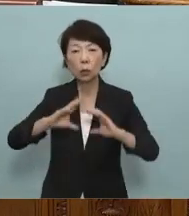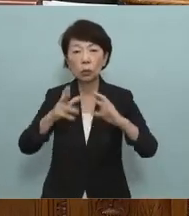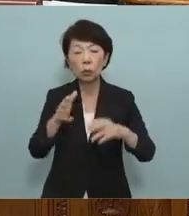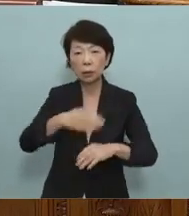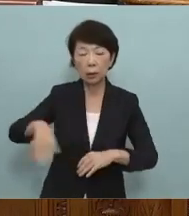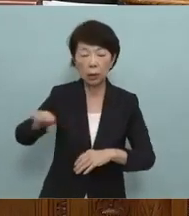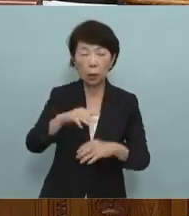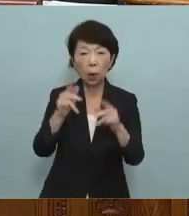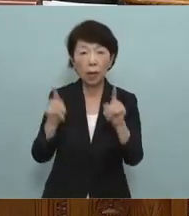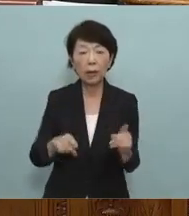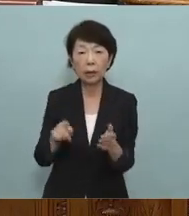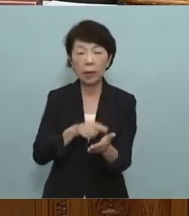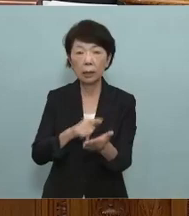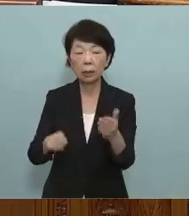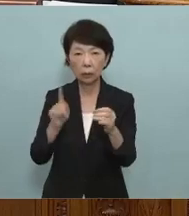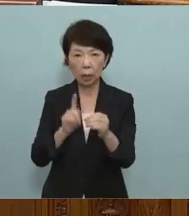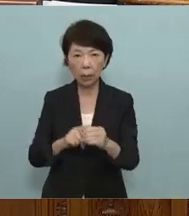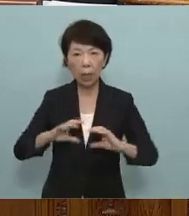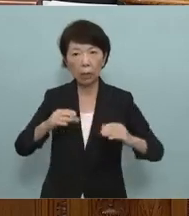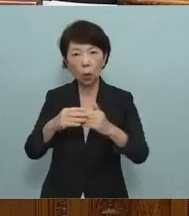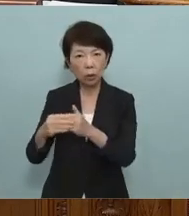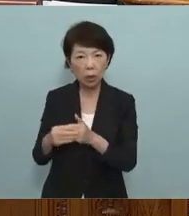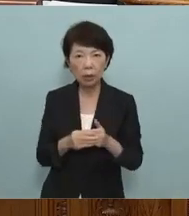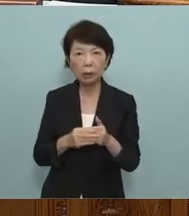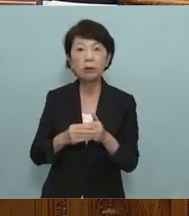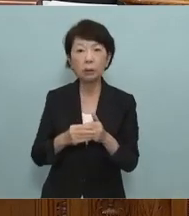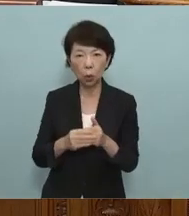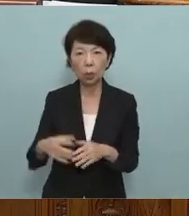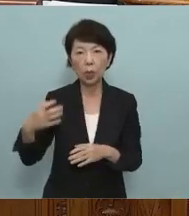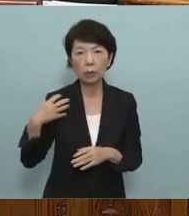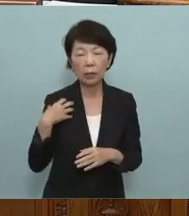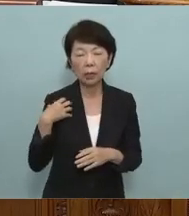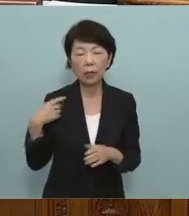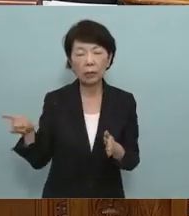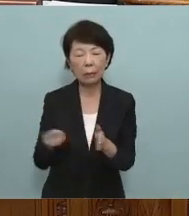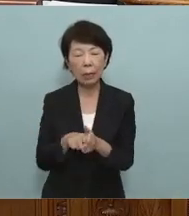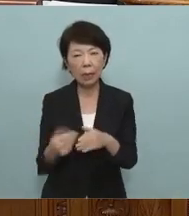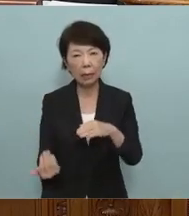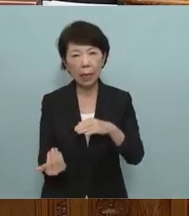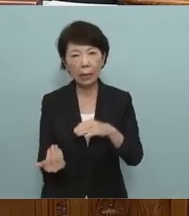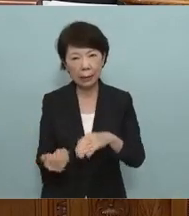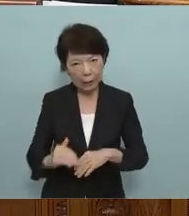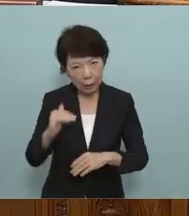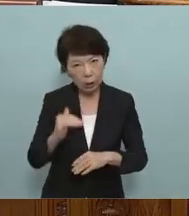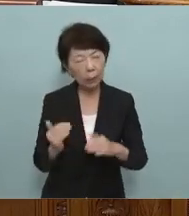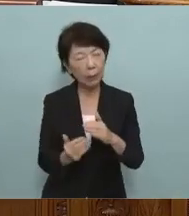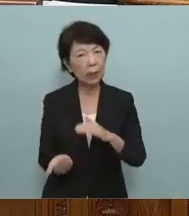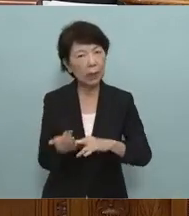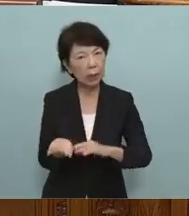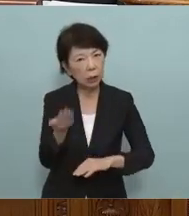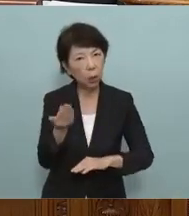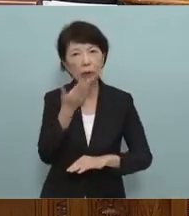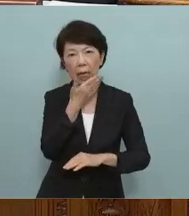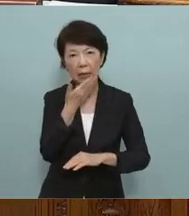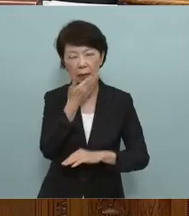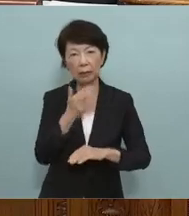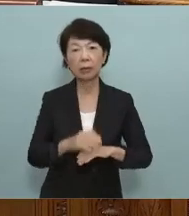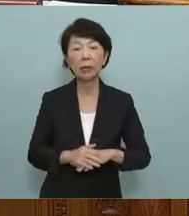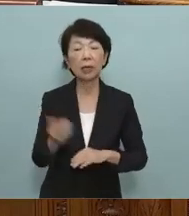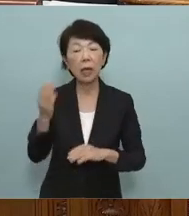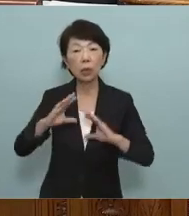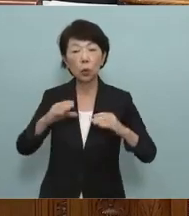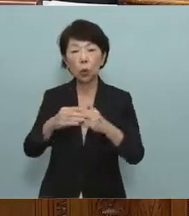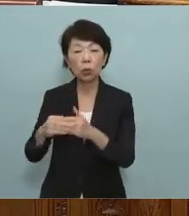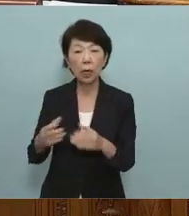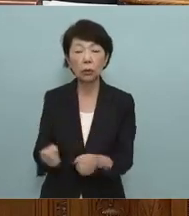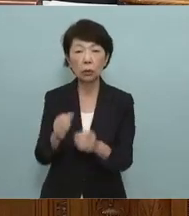課題解決のために、国連が果たす役割はこれまで以上に重要です。そうした中、先の国連総